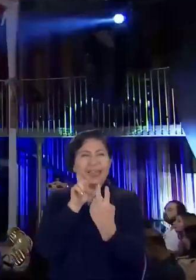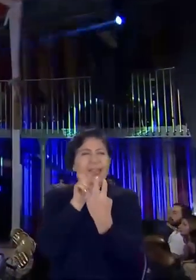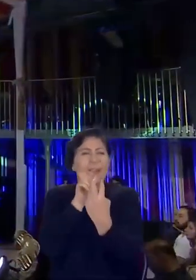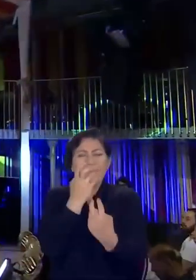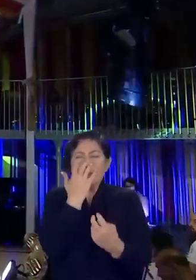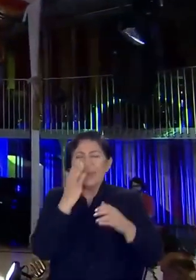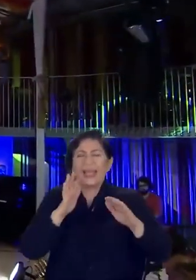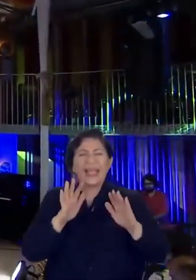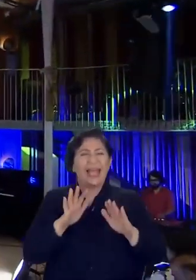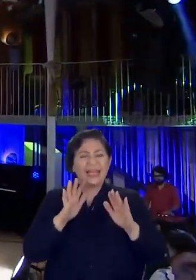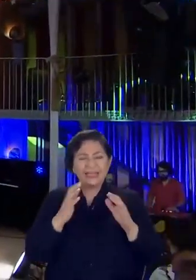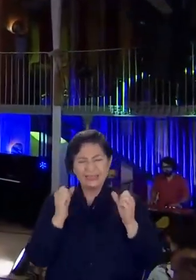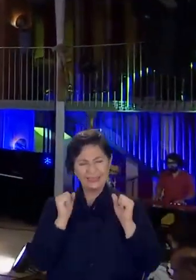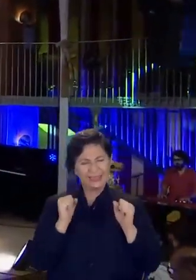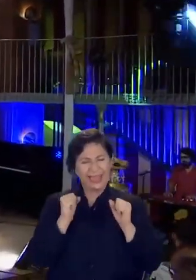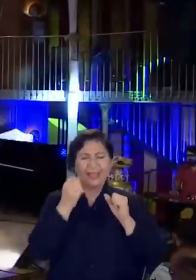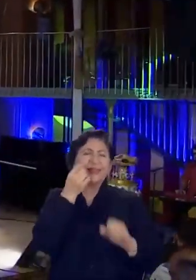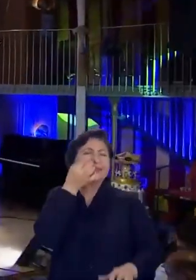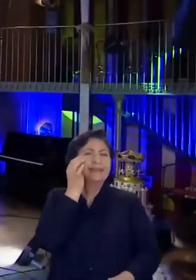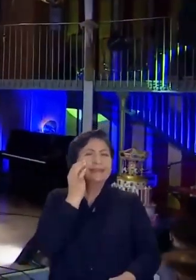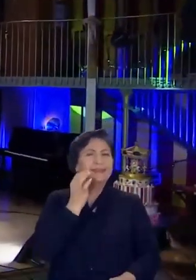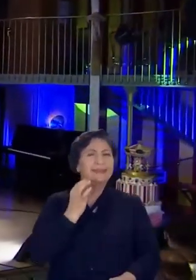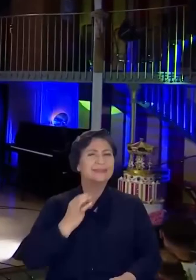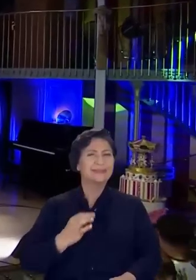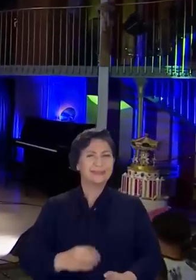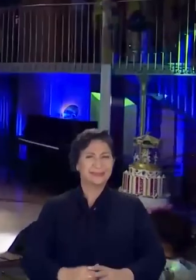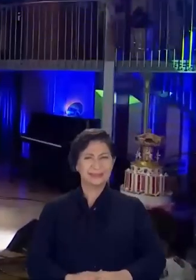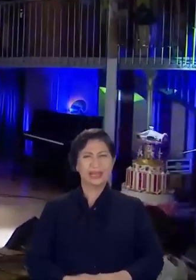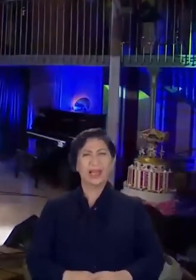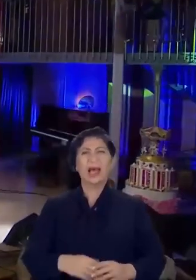Gözlerimde bekler kas katı yaşlar.